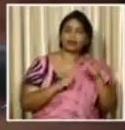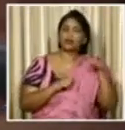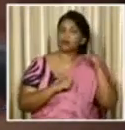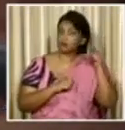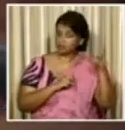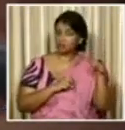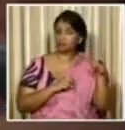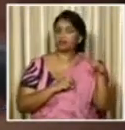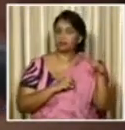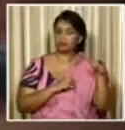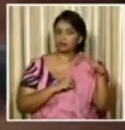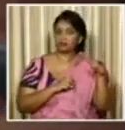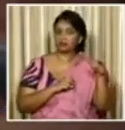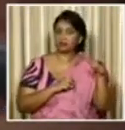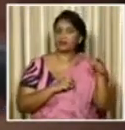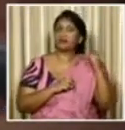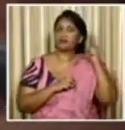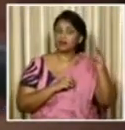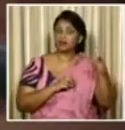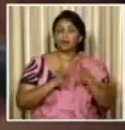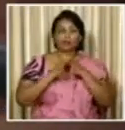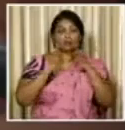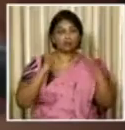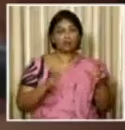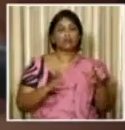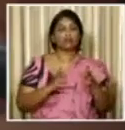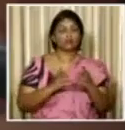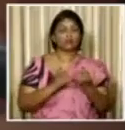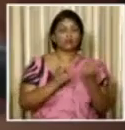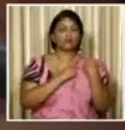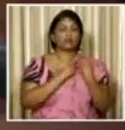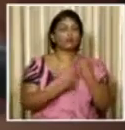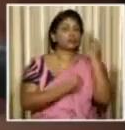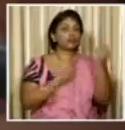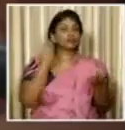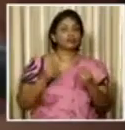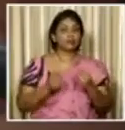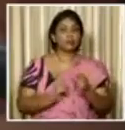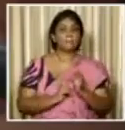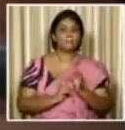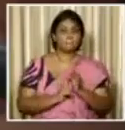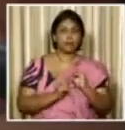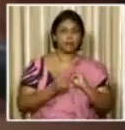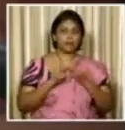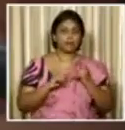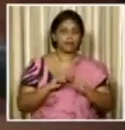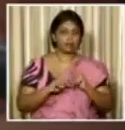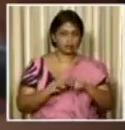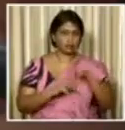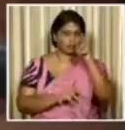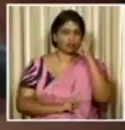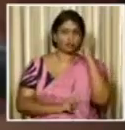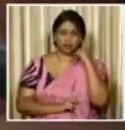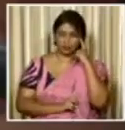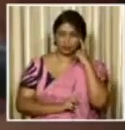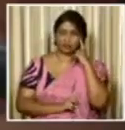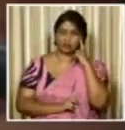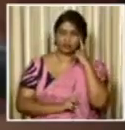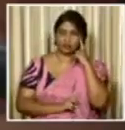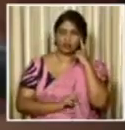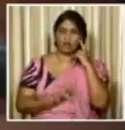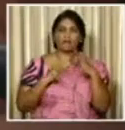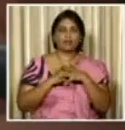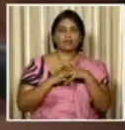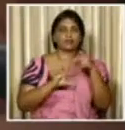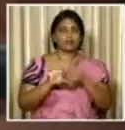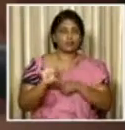Ohu. Ohu visala tanaturu pramanayak dunne kaatada? Ohuge pudgalika karya mandale oba dannawa. Wasanta